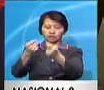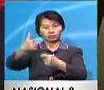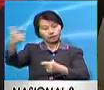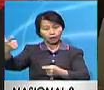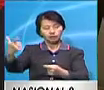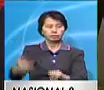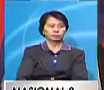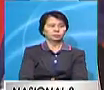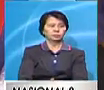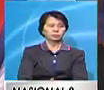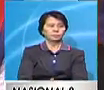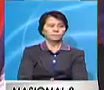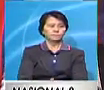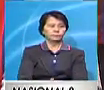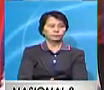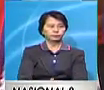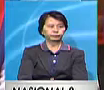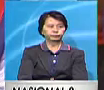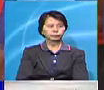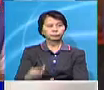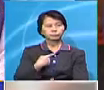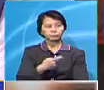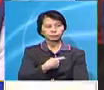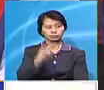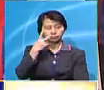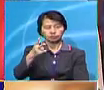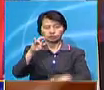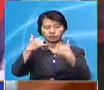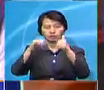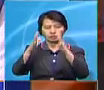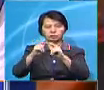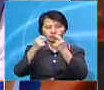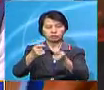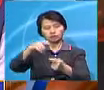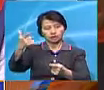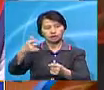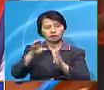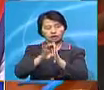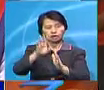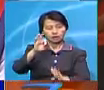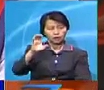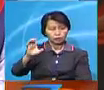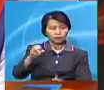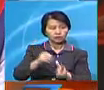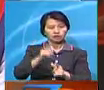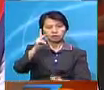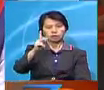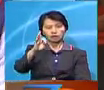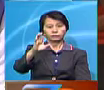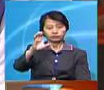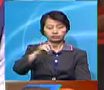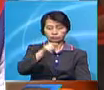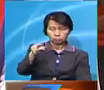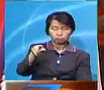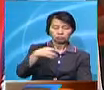lain. Kalau kita lihat pasukan-pasukan lain seperti contoh pasukan THT, pasukan KLC, memang mereka